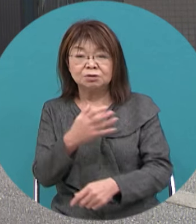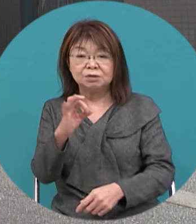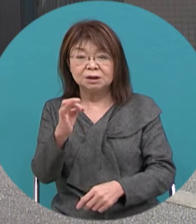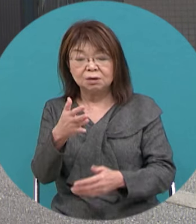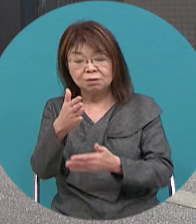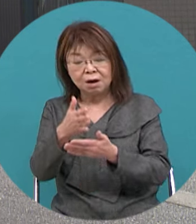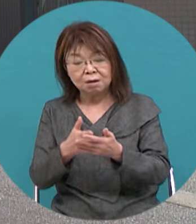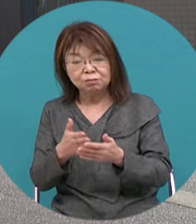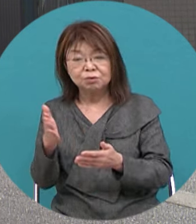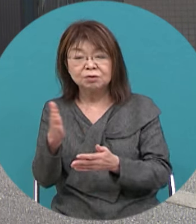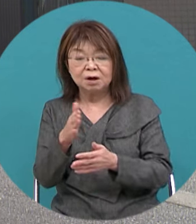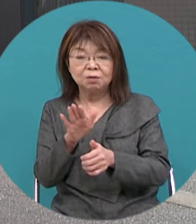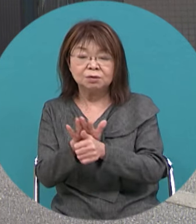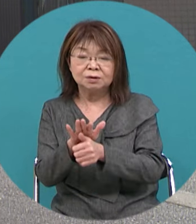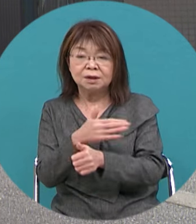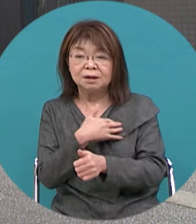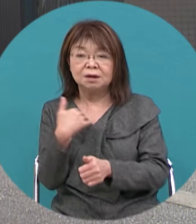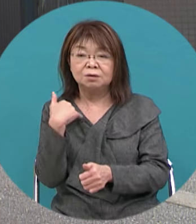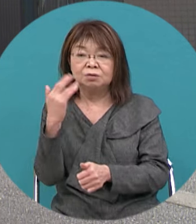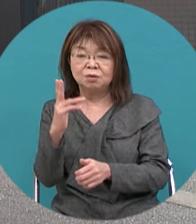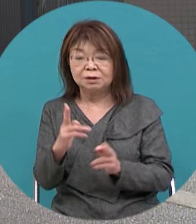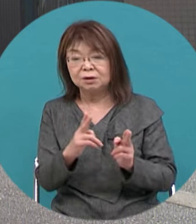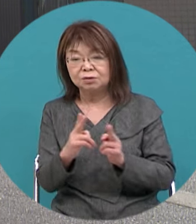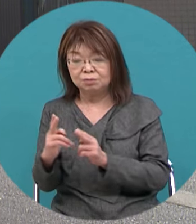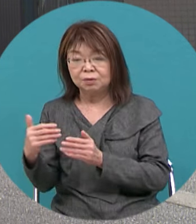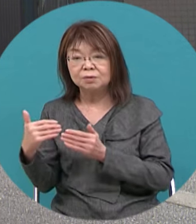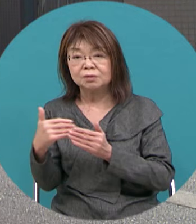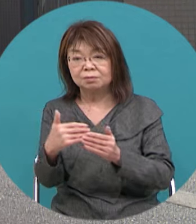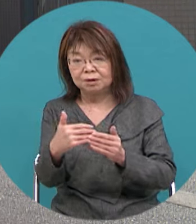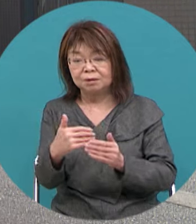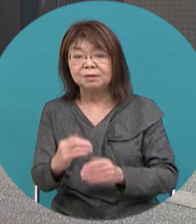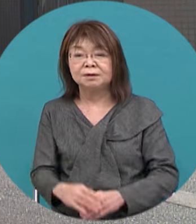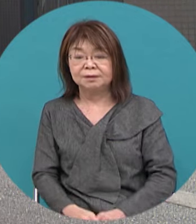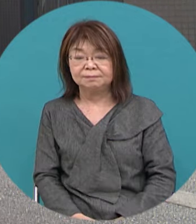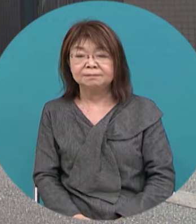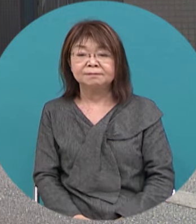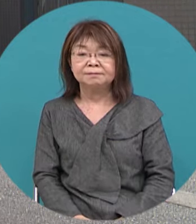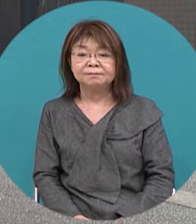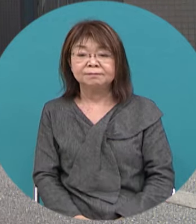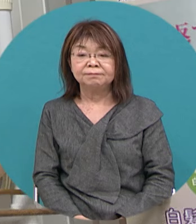半分程度を助成できるよう準備を進めております。